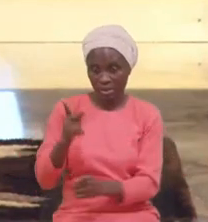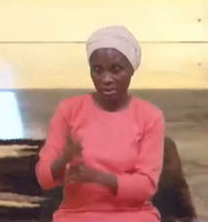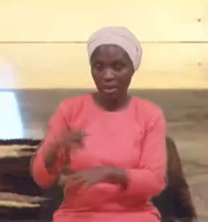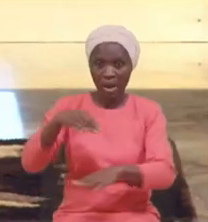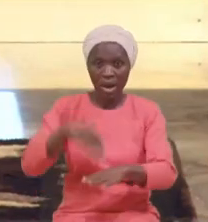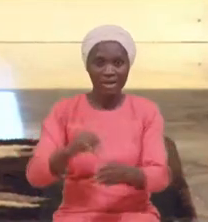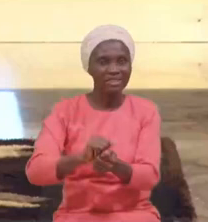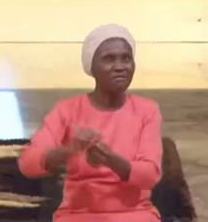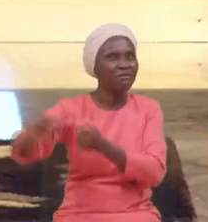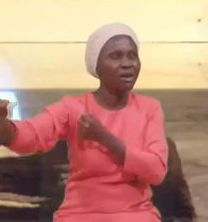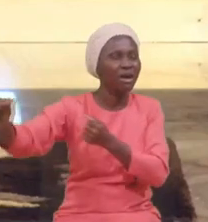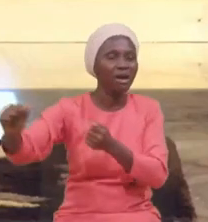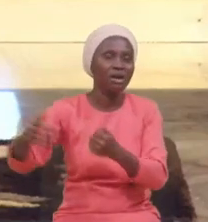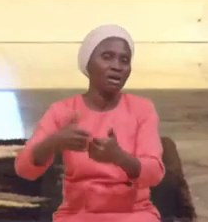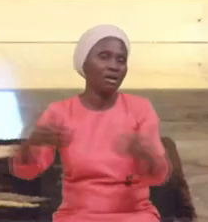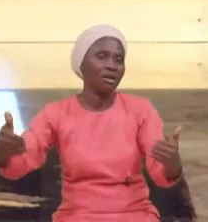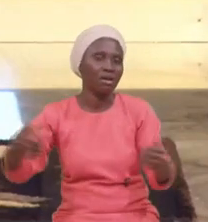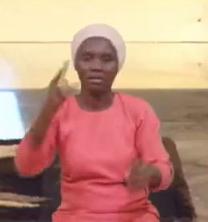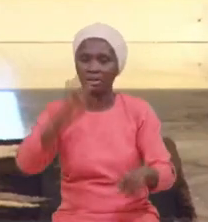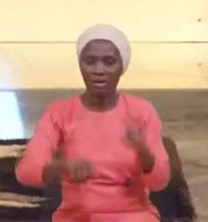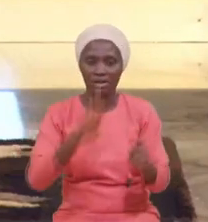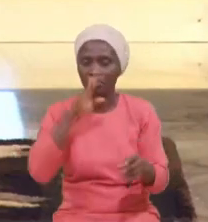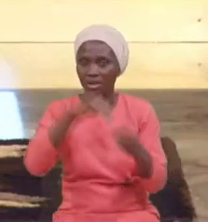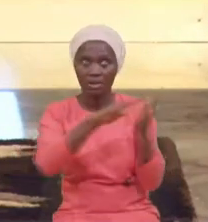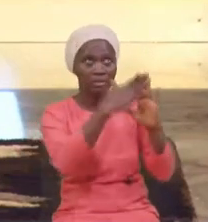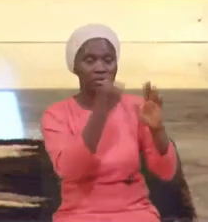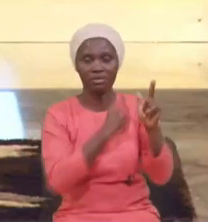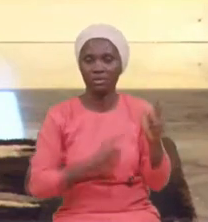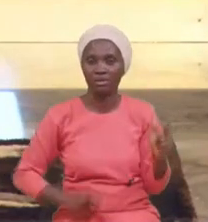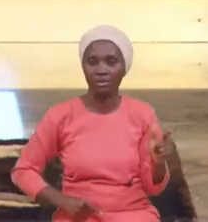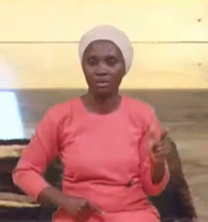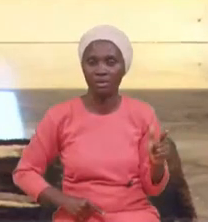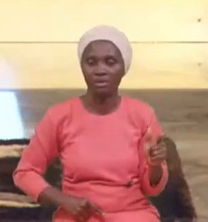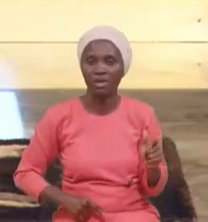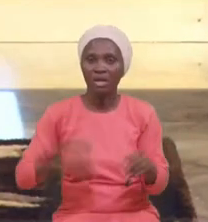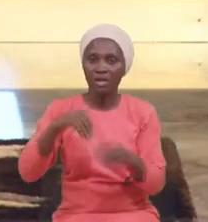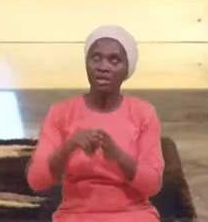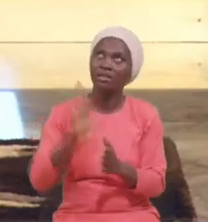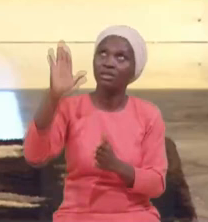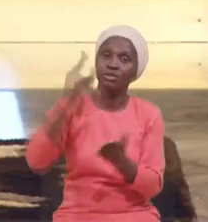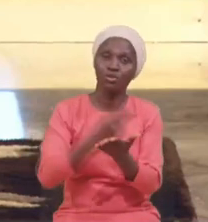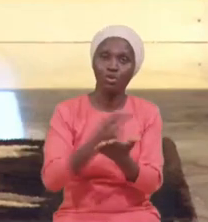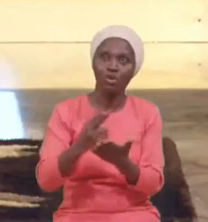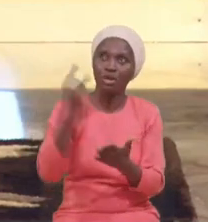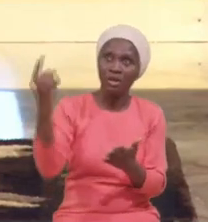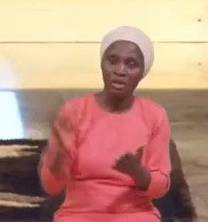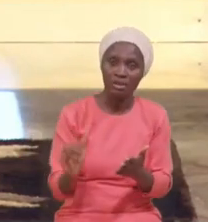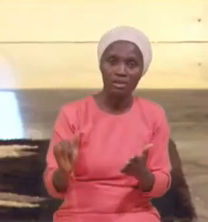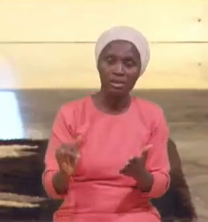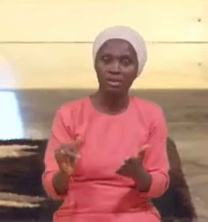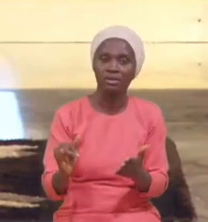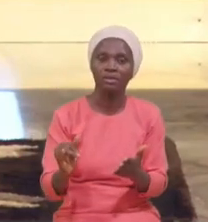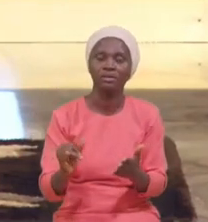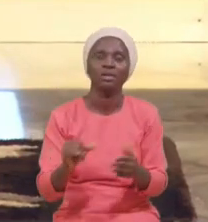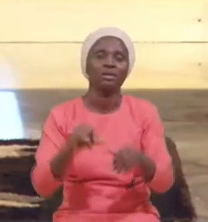est gardé en distance. Il ne peut jamais être en présence devant Dieu